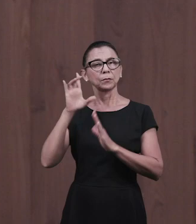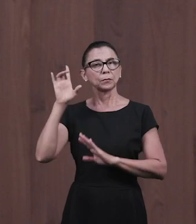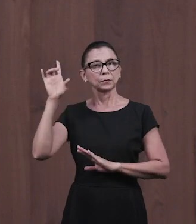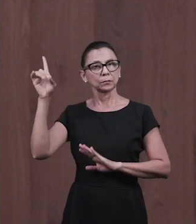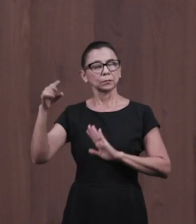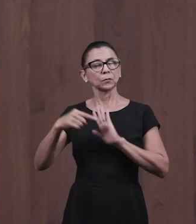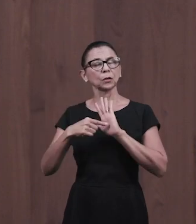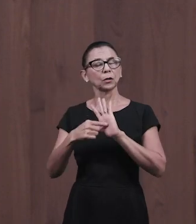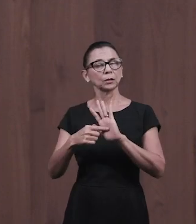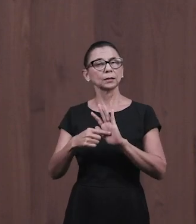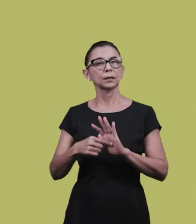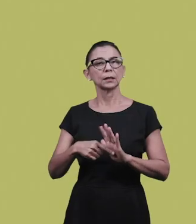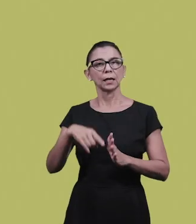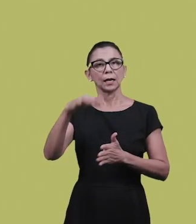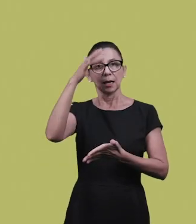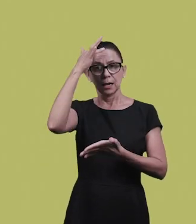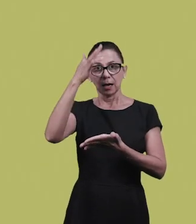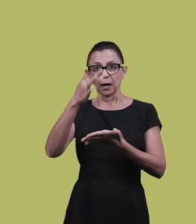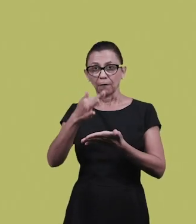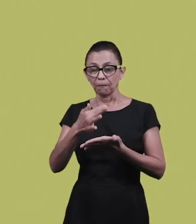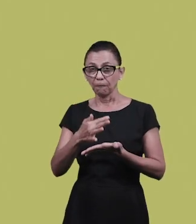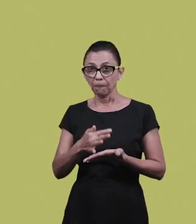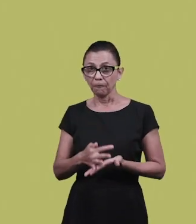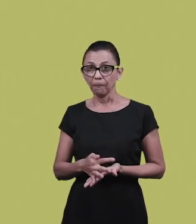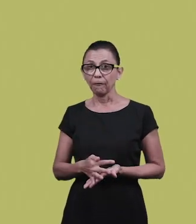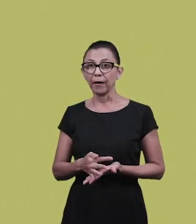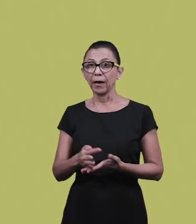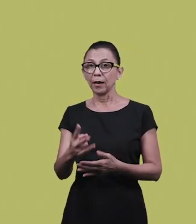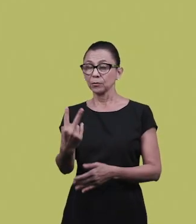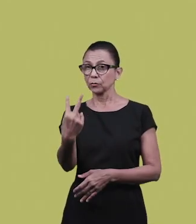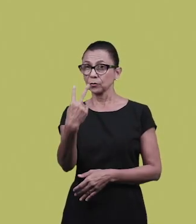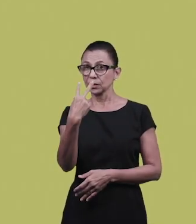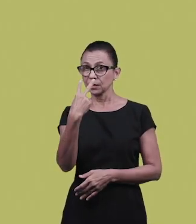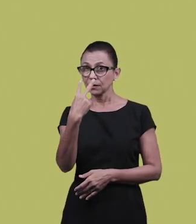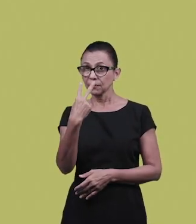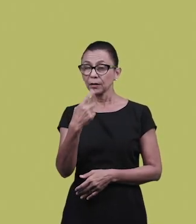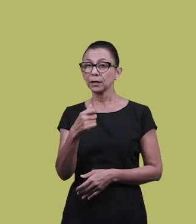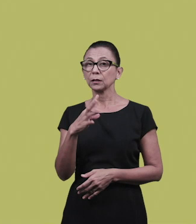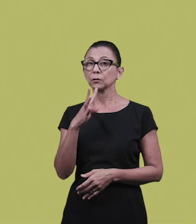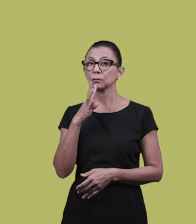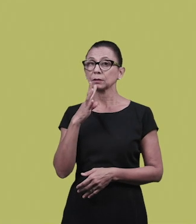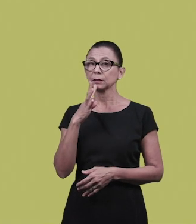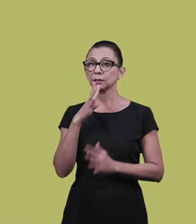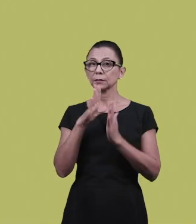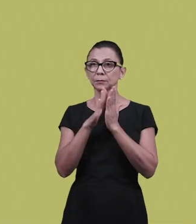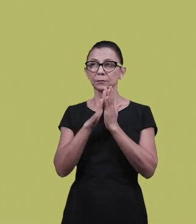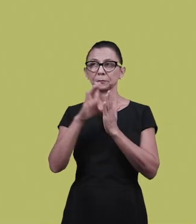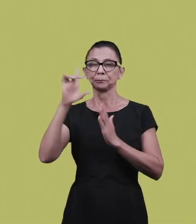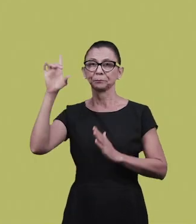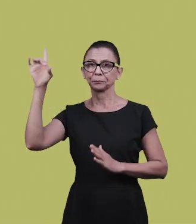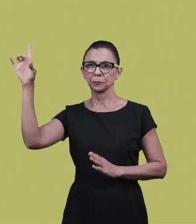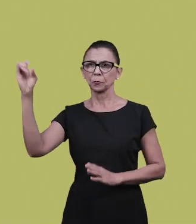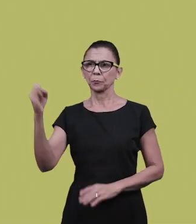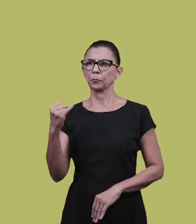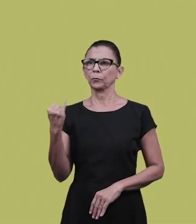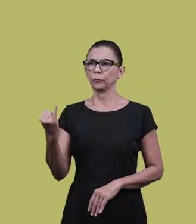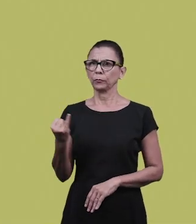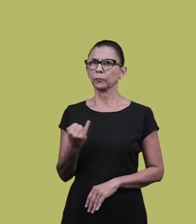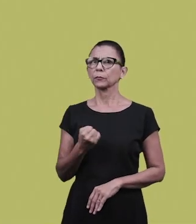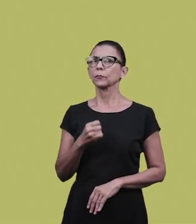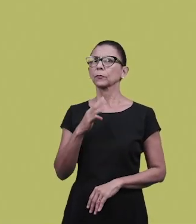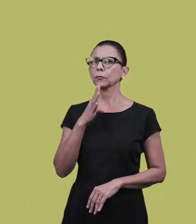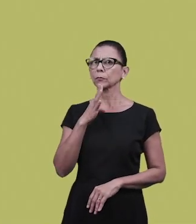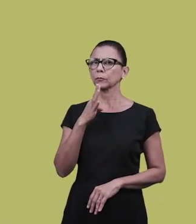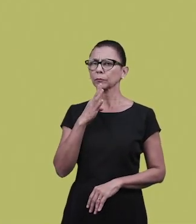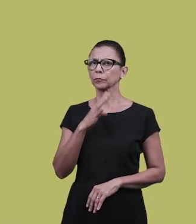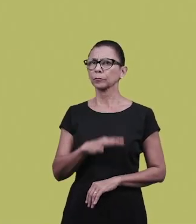que la foi est pour entendre et entendre la parole de Dieu. Il est important de connaître et entendre la